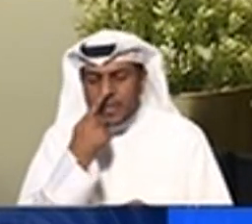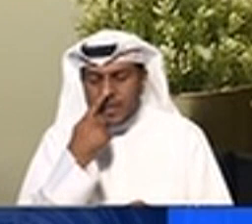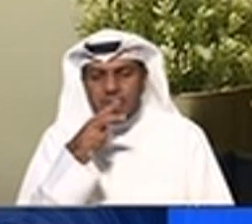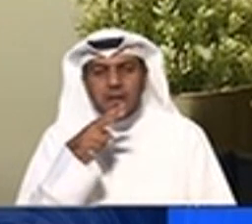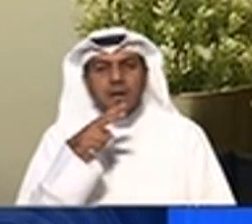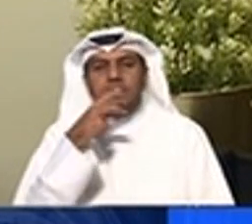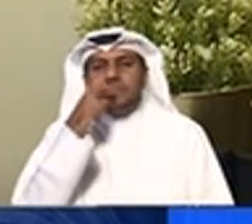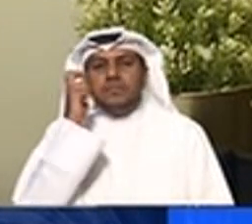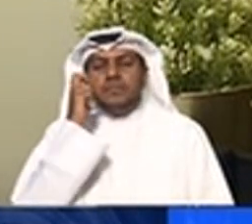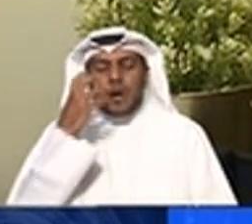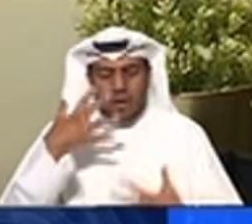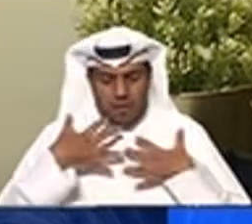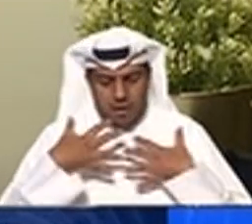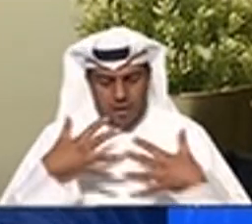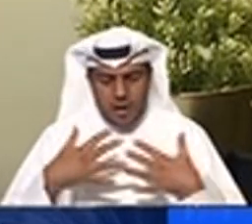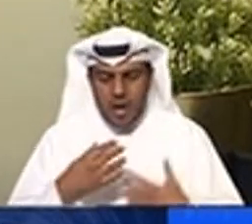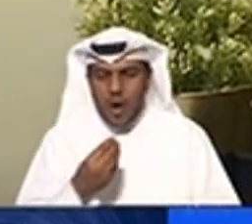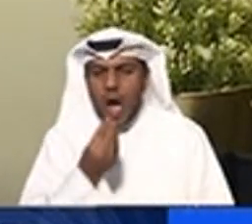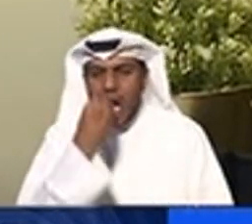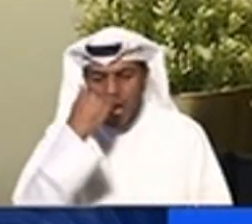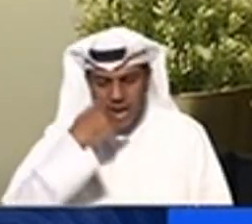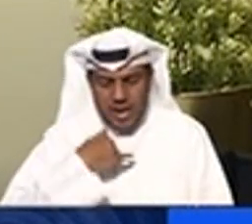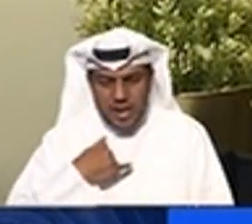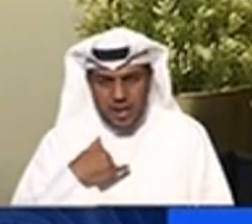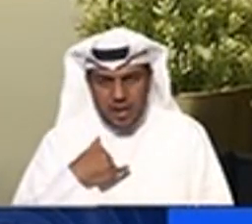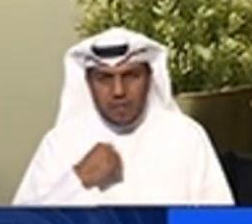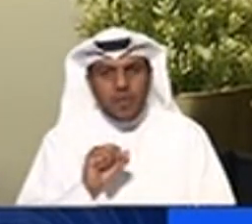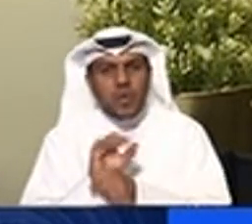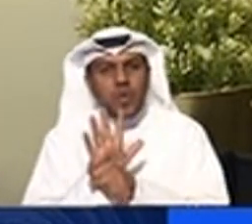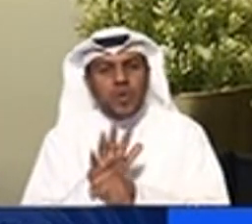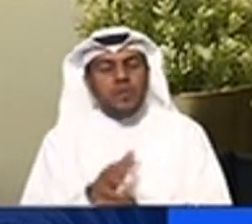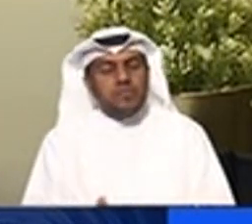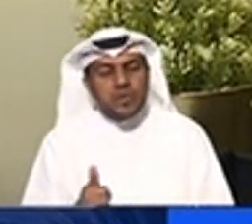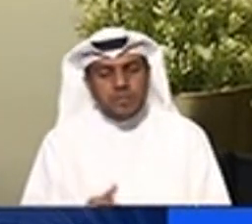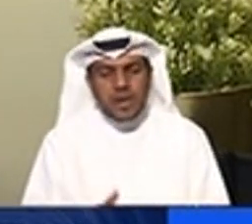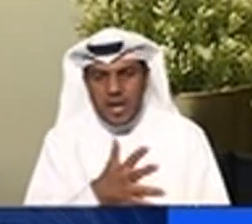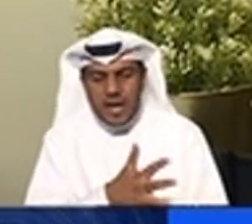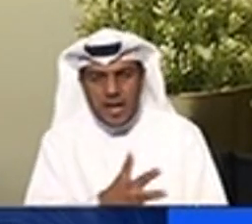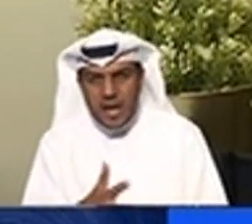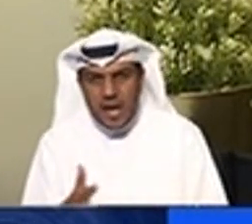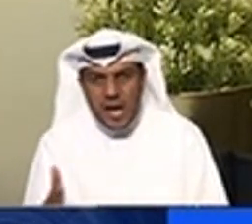الهضمي، وهالمدخل نشوفه عند الأطفال